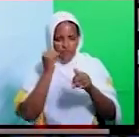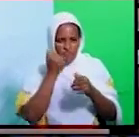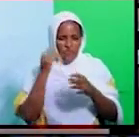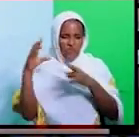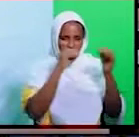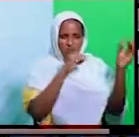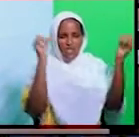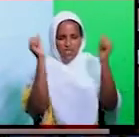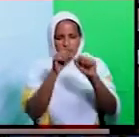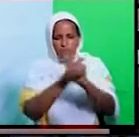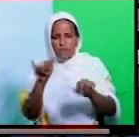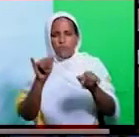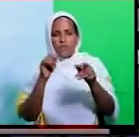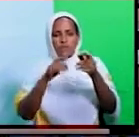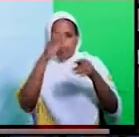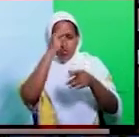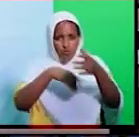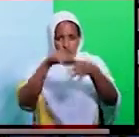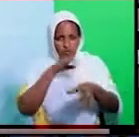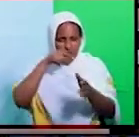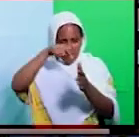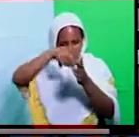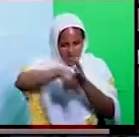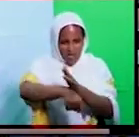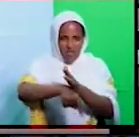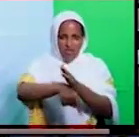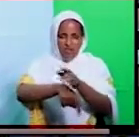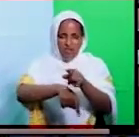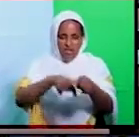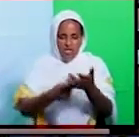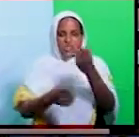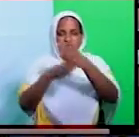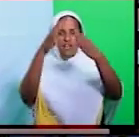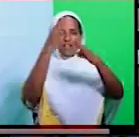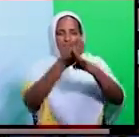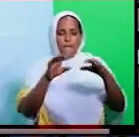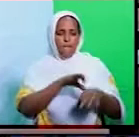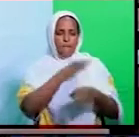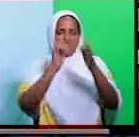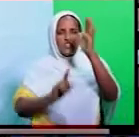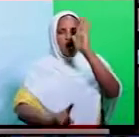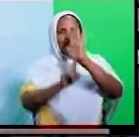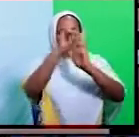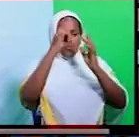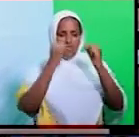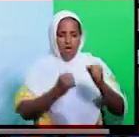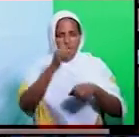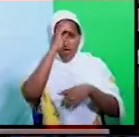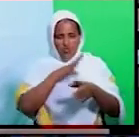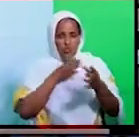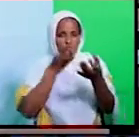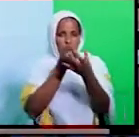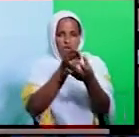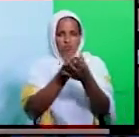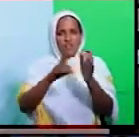የምንችለው ራሳችንን በዚህ ቃል ተጠቅመን ይሄ ሜዲቴሽን ተዘክሮ ወደ ማሰላሰል ወደ ተዘክሮ ስንገባ ነው። በሕይወት ቀስ